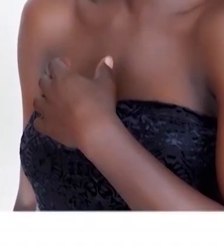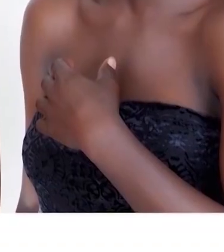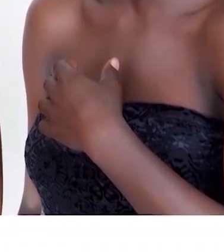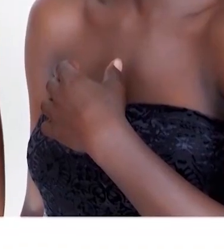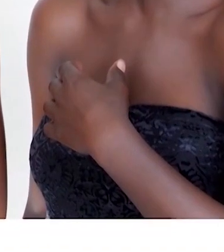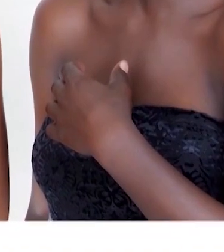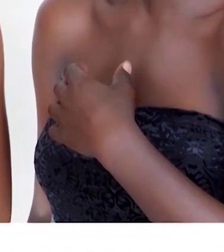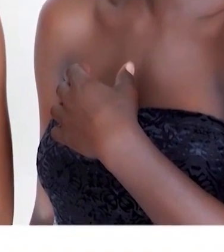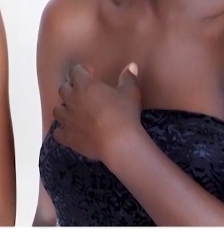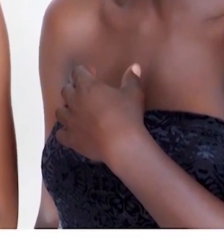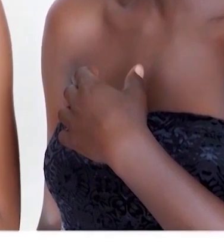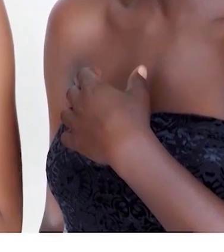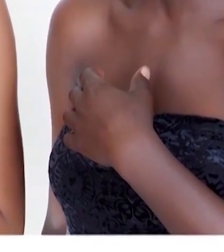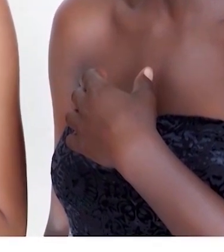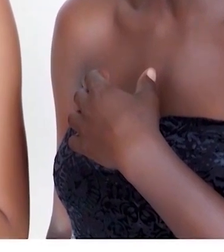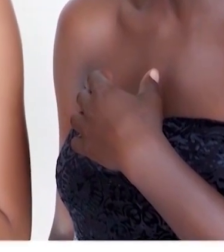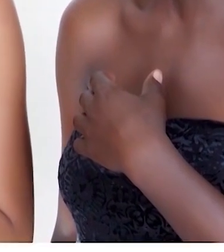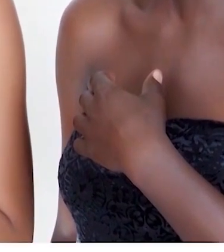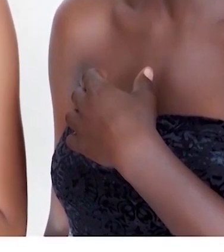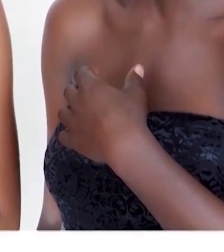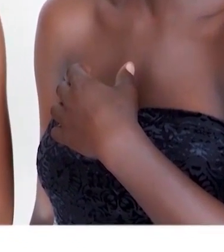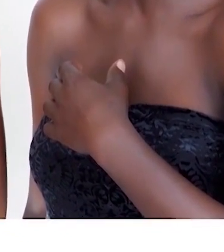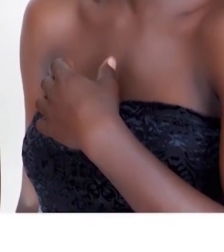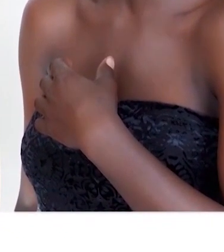gandare mvura nerubili.